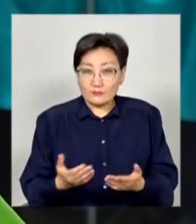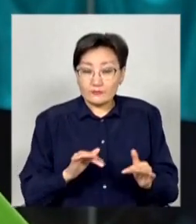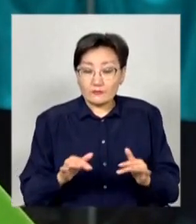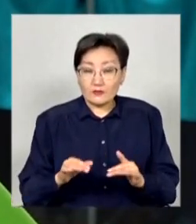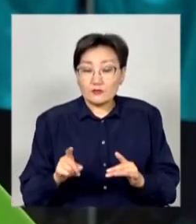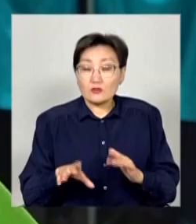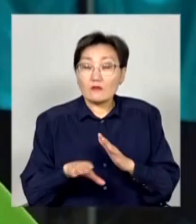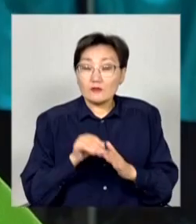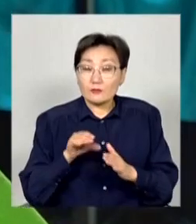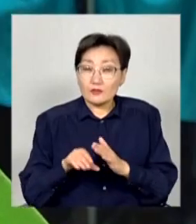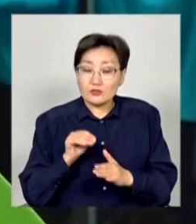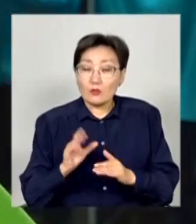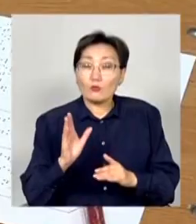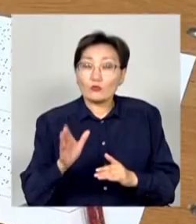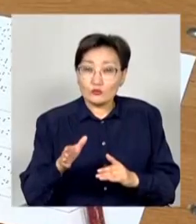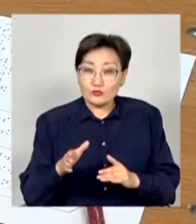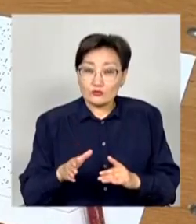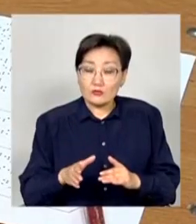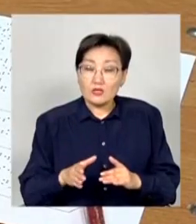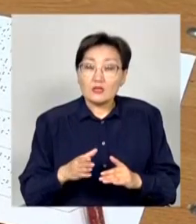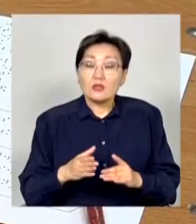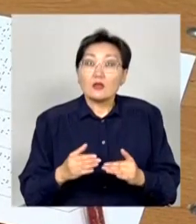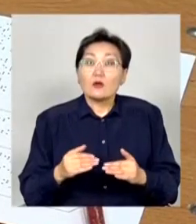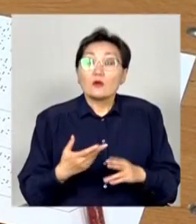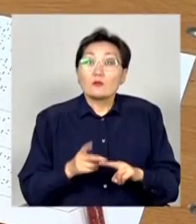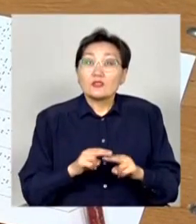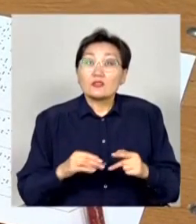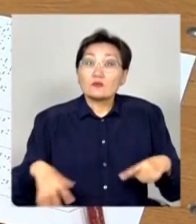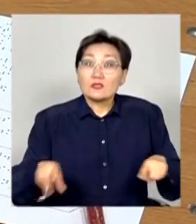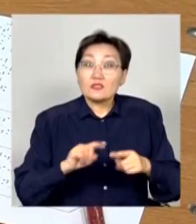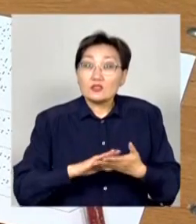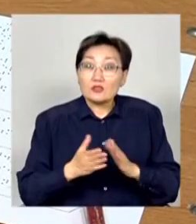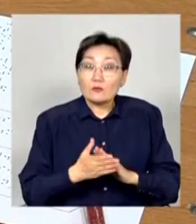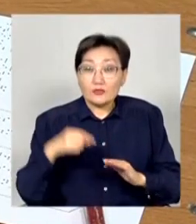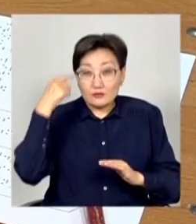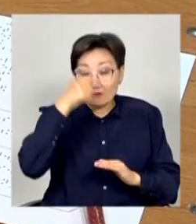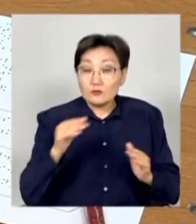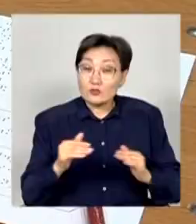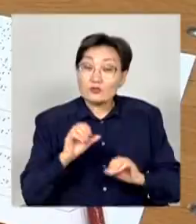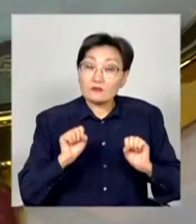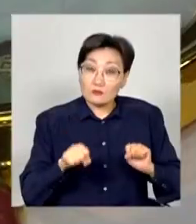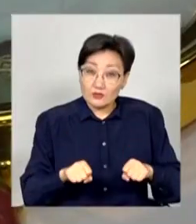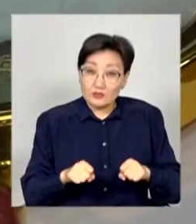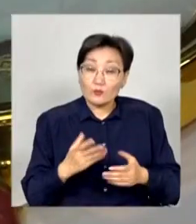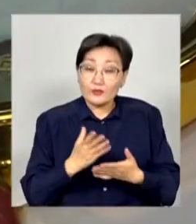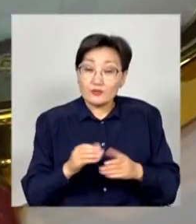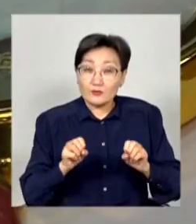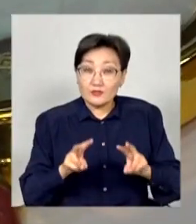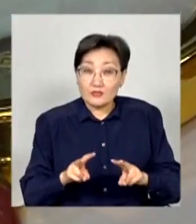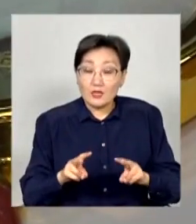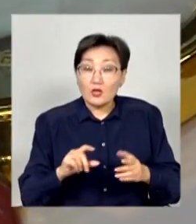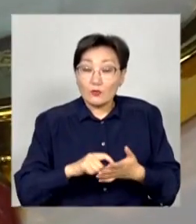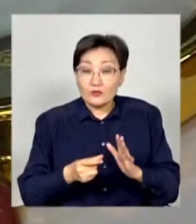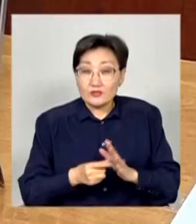зато выбираешь будущее. Предусмотрели на участке условия для лиц с ограниченными возможностями. Есть специальная